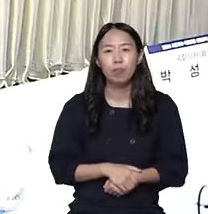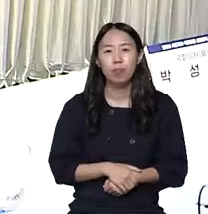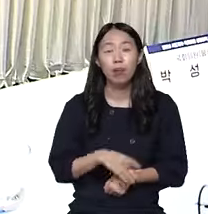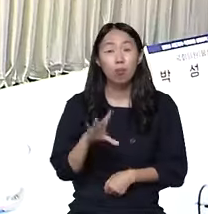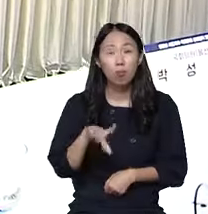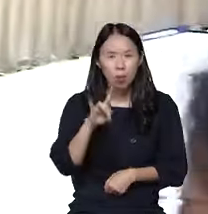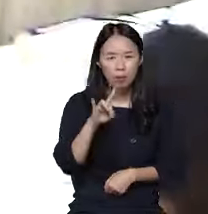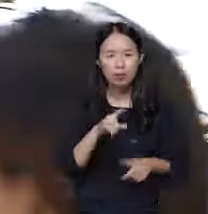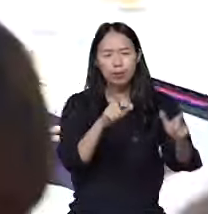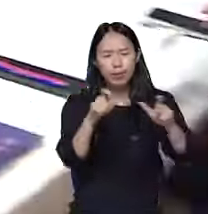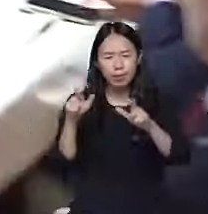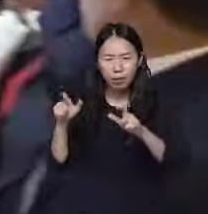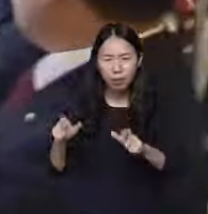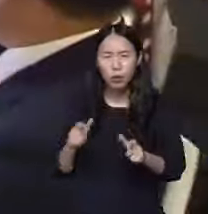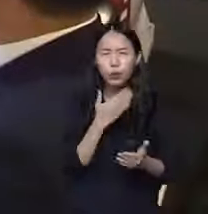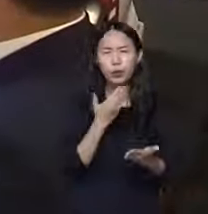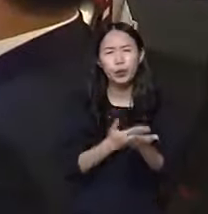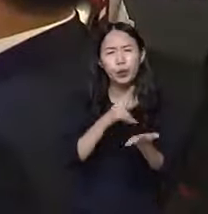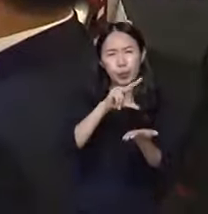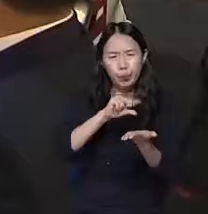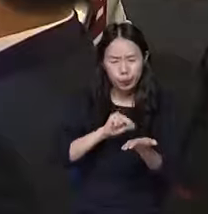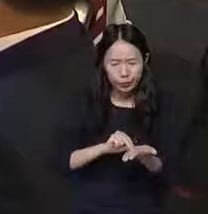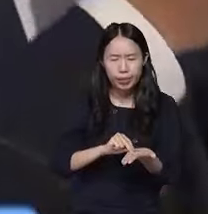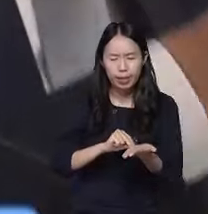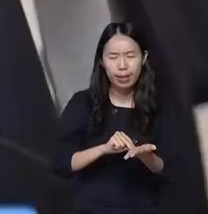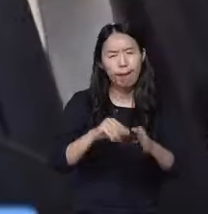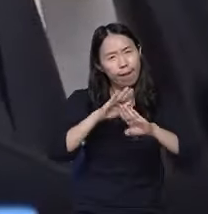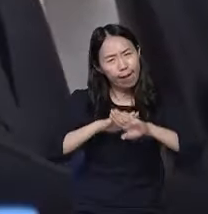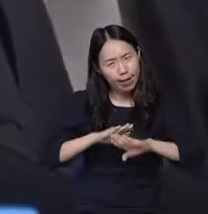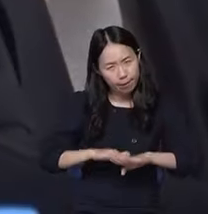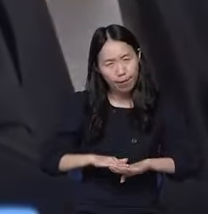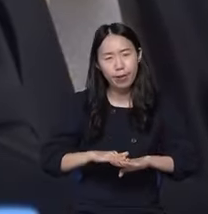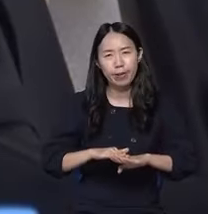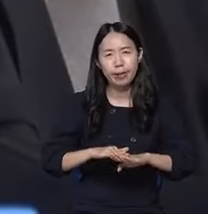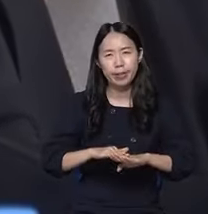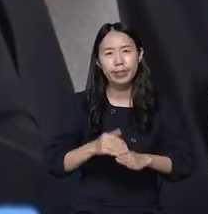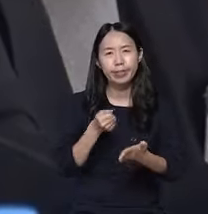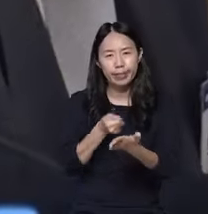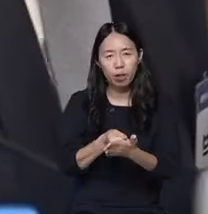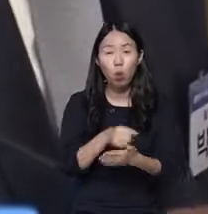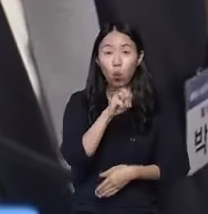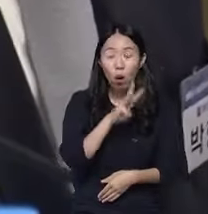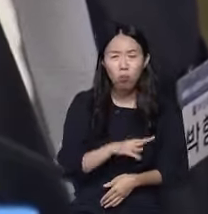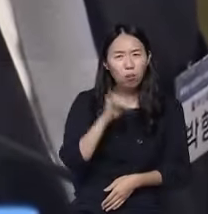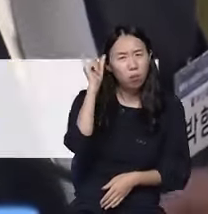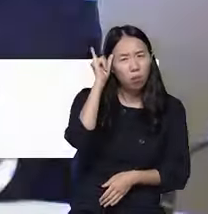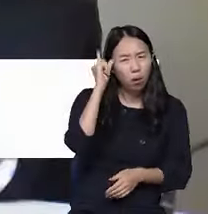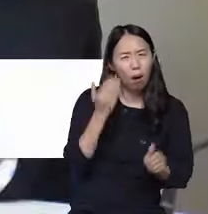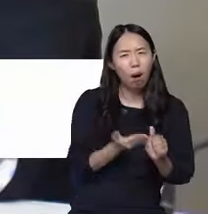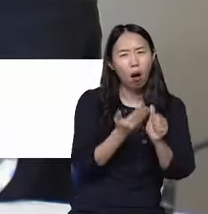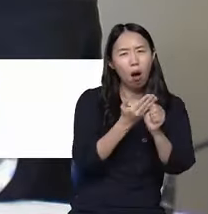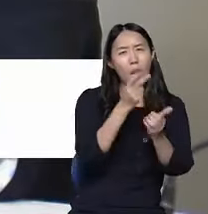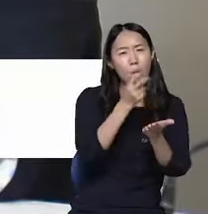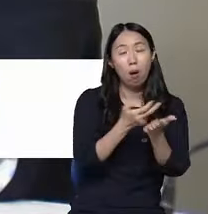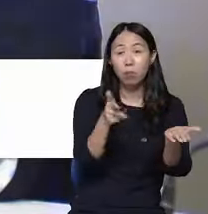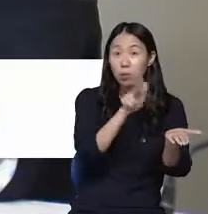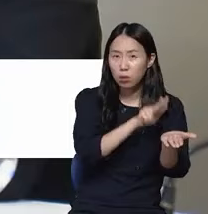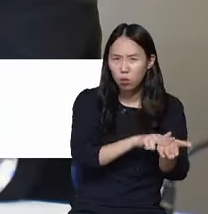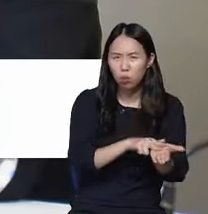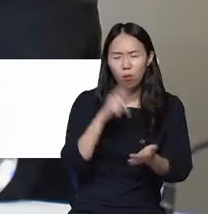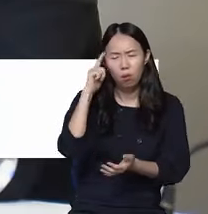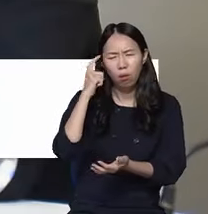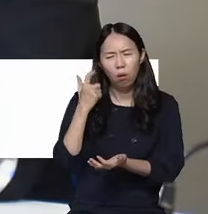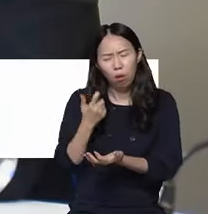먼저 각 지역별 핵심 현안 등을 공동으로 대응하기로 했습니다. 광주는 인공지능 육성법 제정과